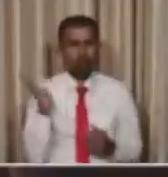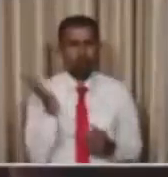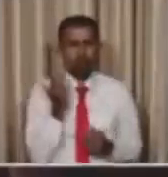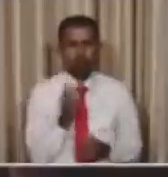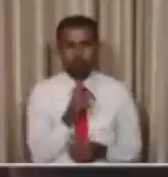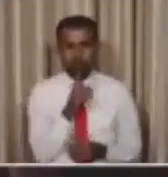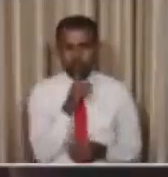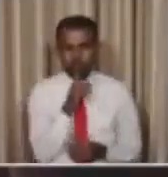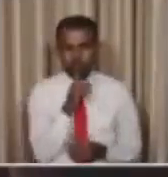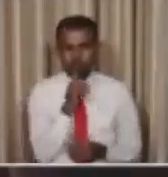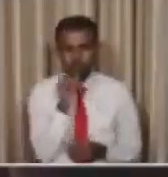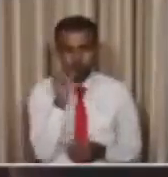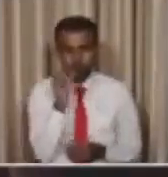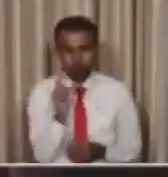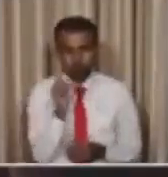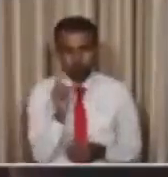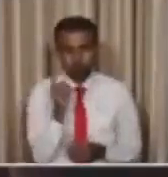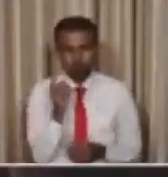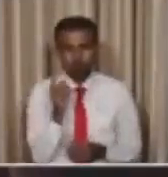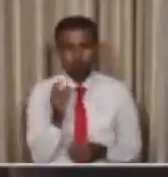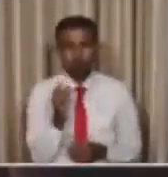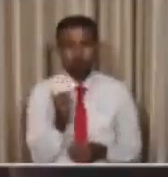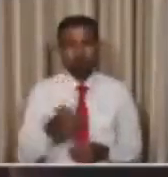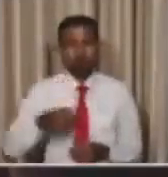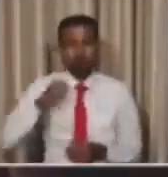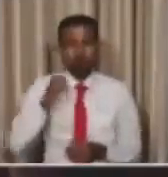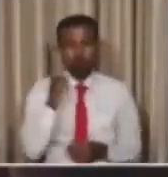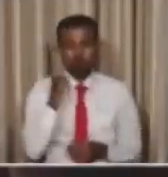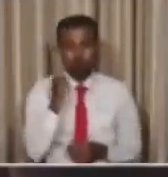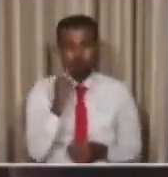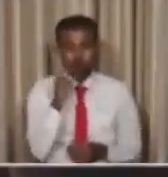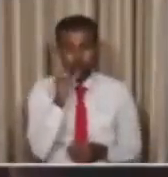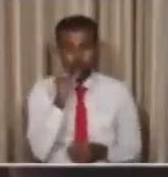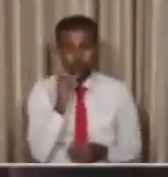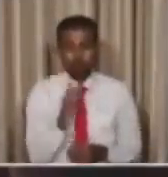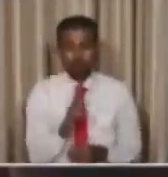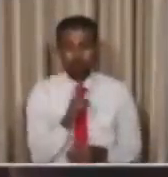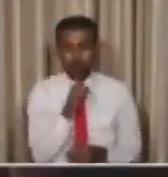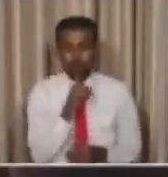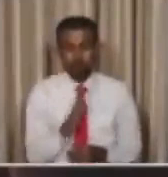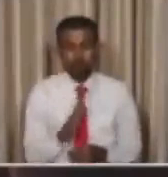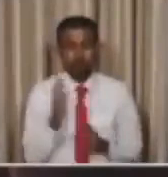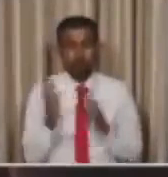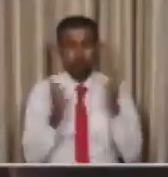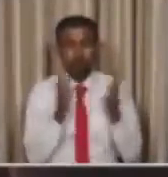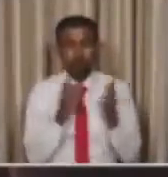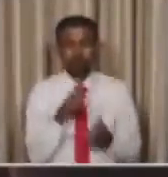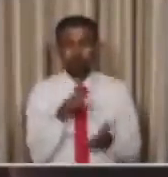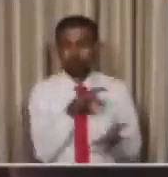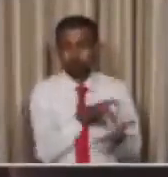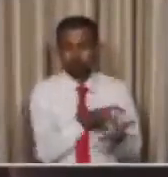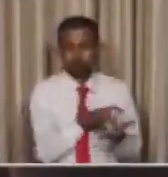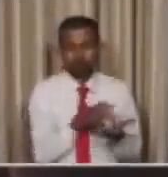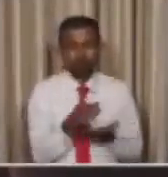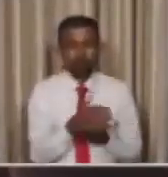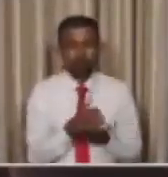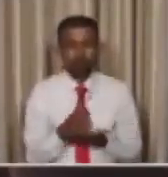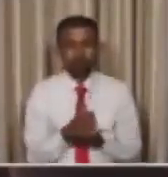නිහඬව බලාගෙන ඉන්නවා, මහ බලවතුන් කියන අය නිහඬව බලාගෙන ඉන්නවා. ලෝකයේ එක තැනක